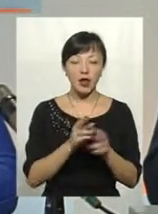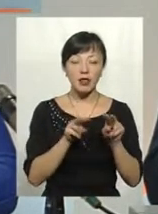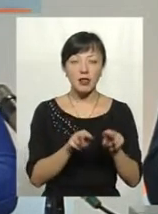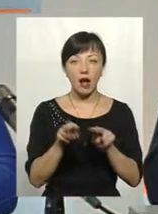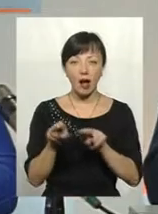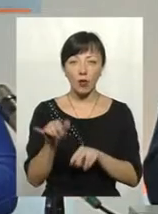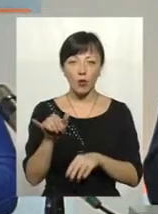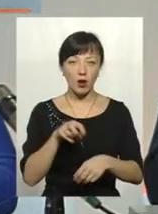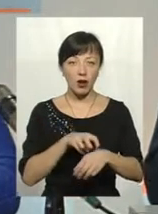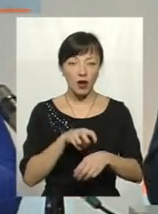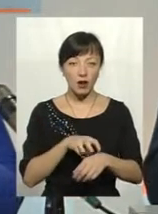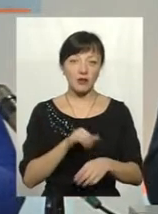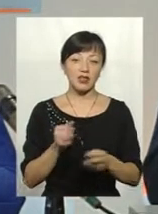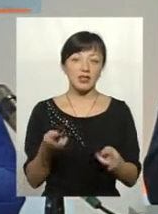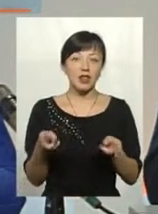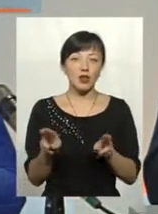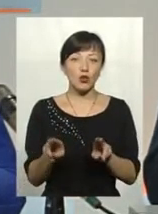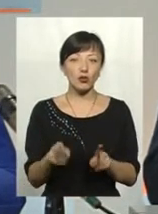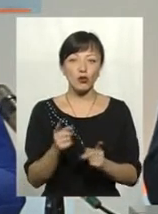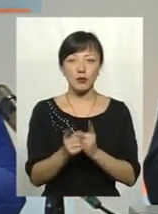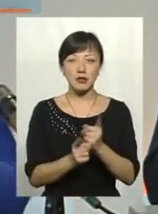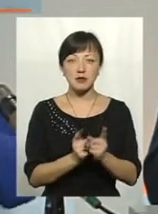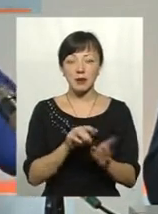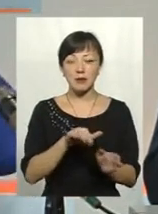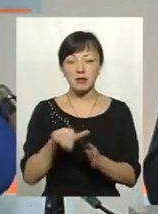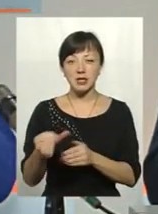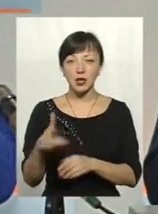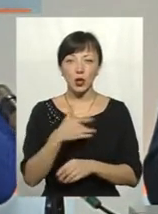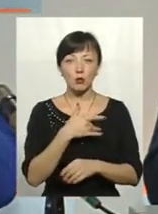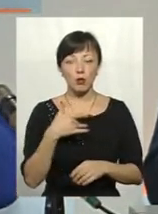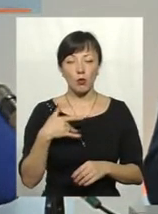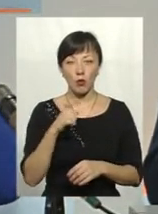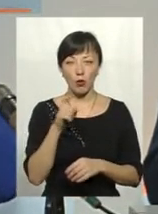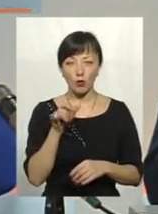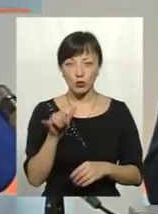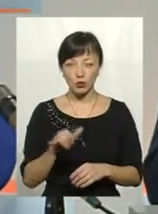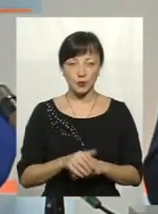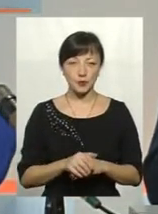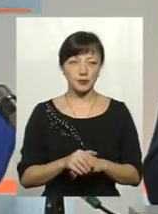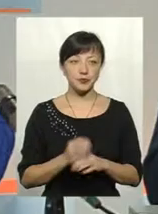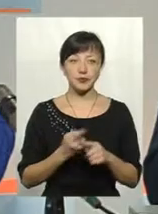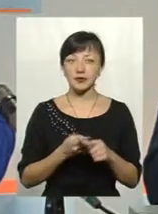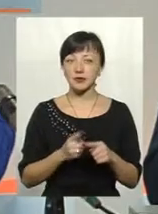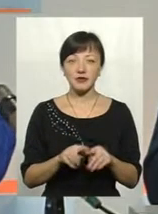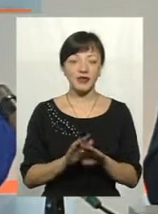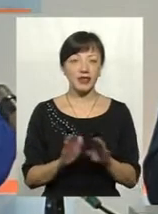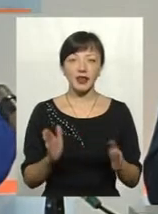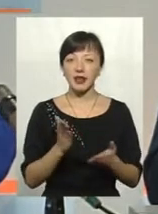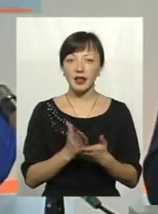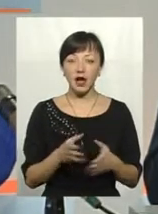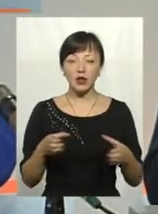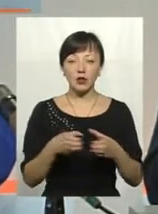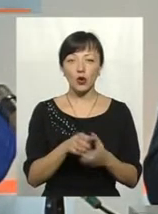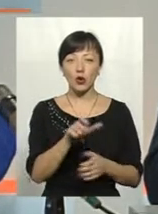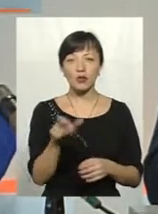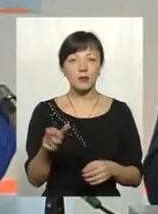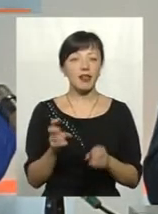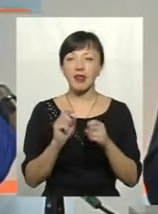у фтизіатрів із залишковими змінами після перенесеного туберкульозу, після вилікуваного туберкульозу. Це не є, це категорія осіб, які не